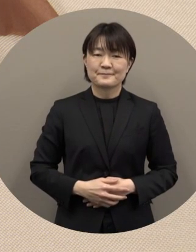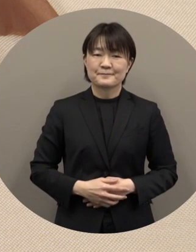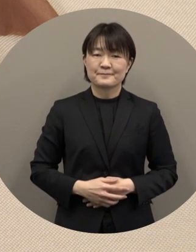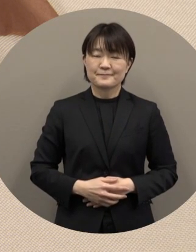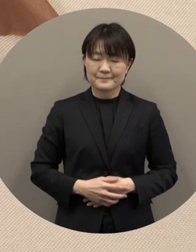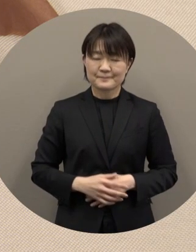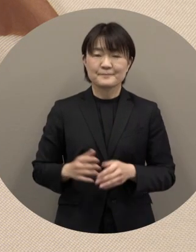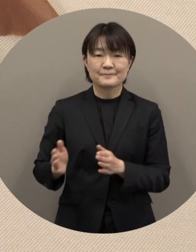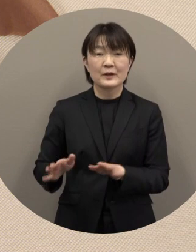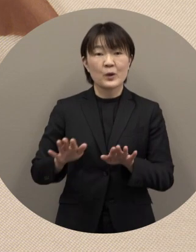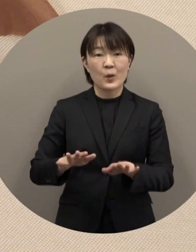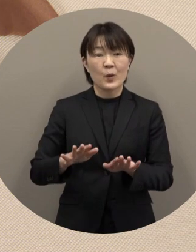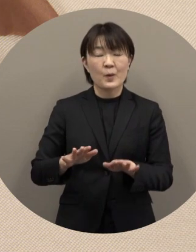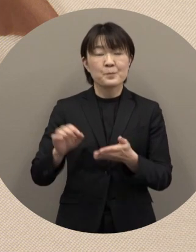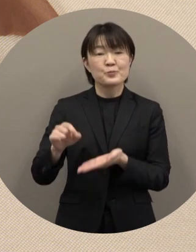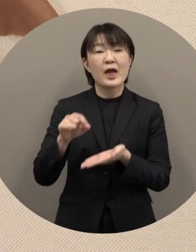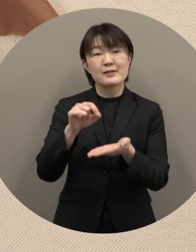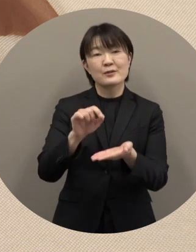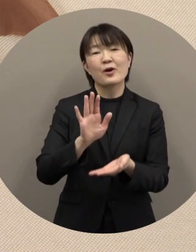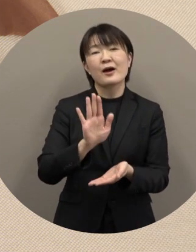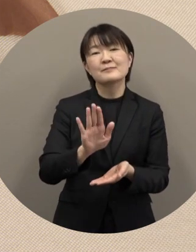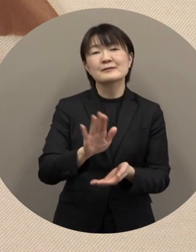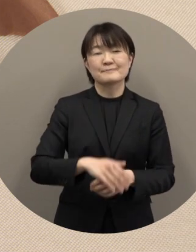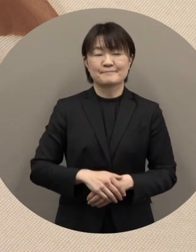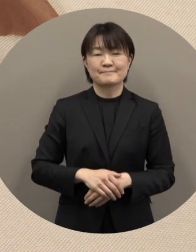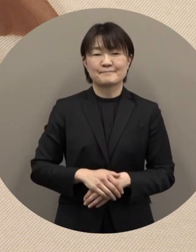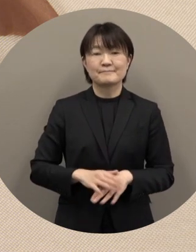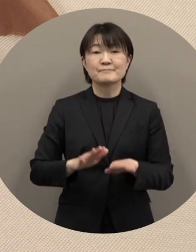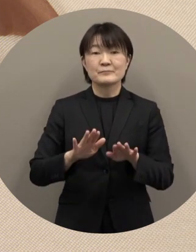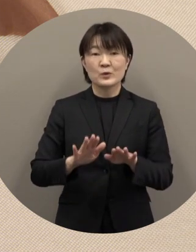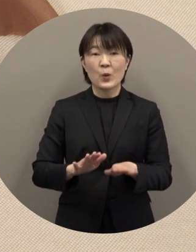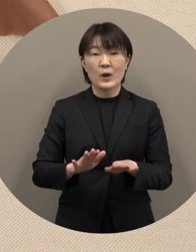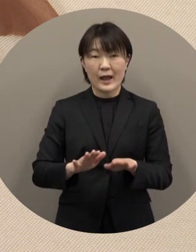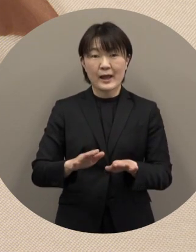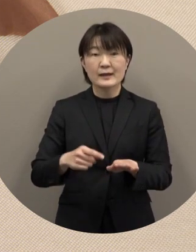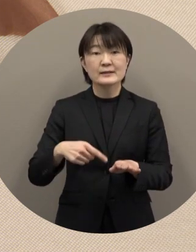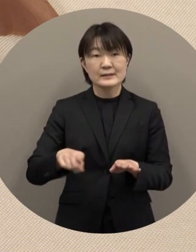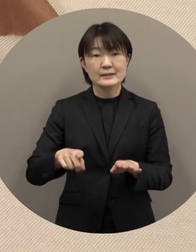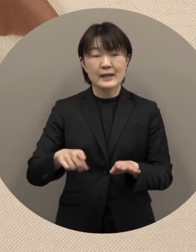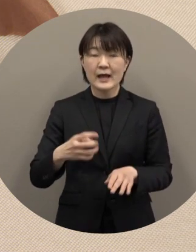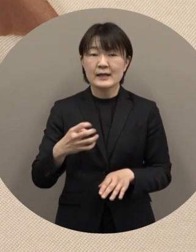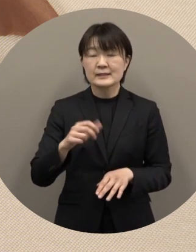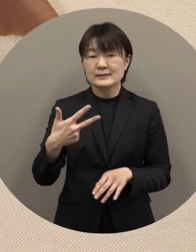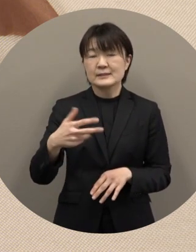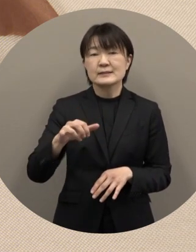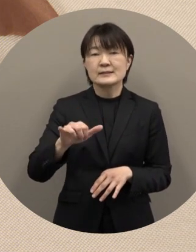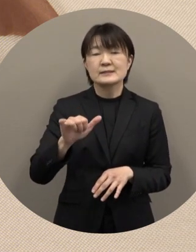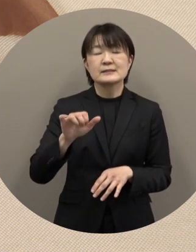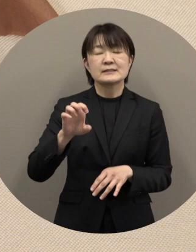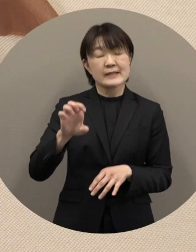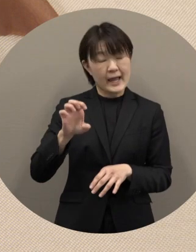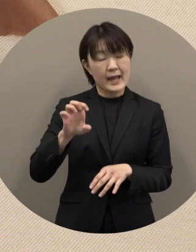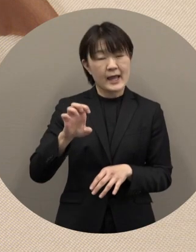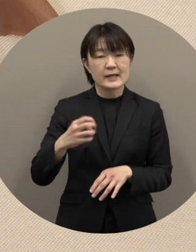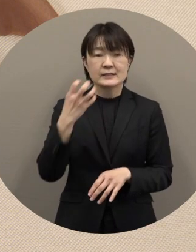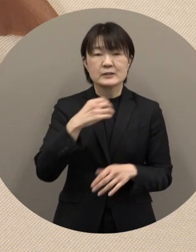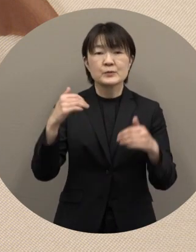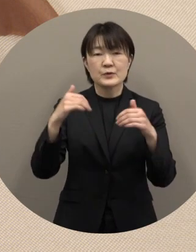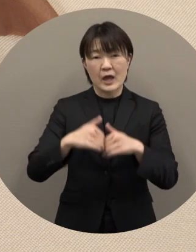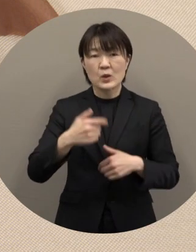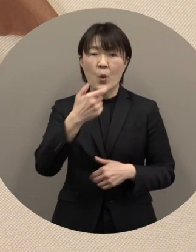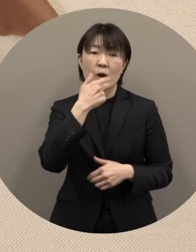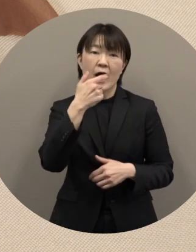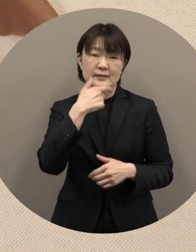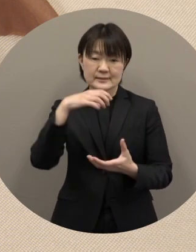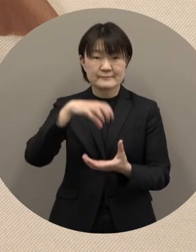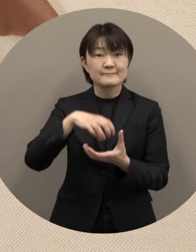ここで番組からのプレゼントです。今回3人が訪れたシェ渋谷の焼き菓子詰め合わせを抽選で3